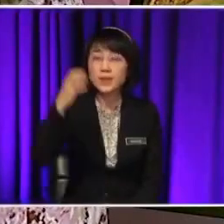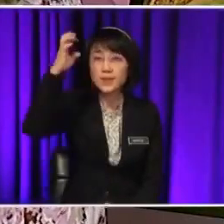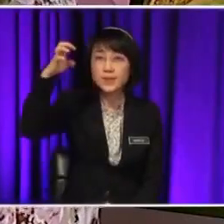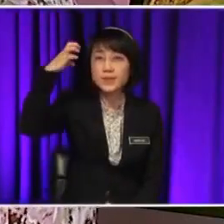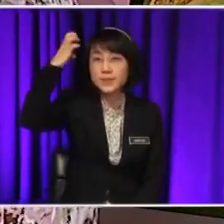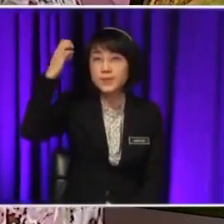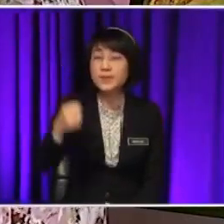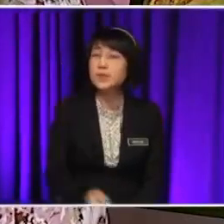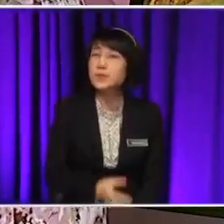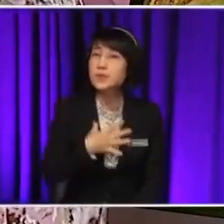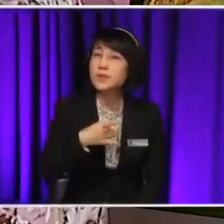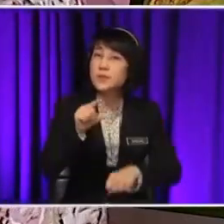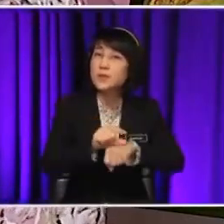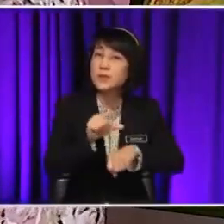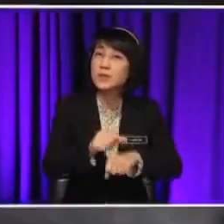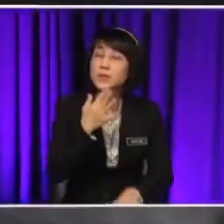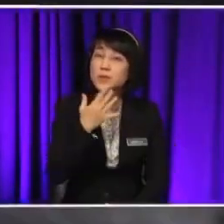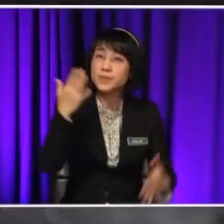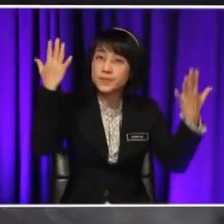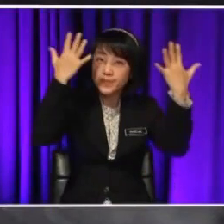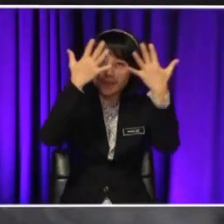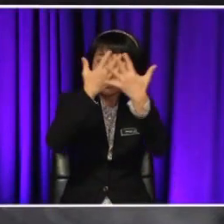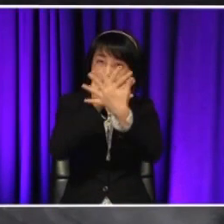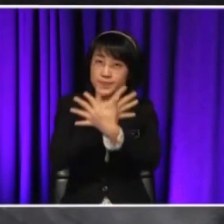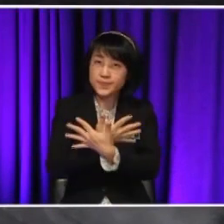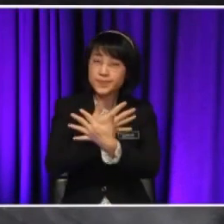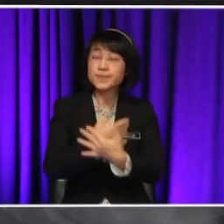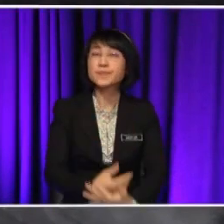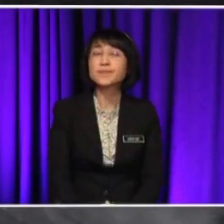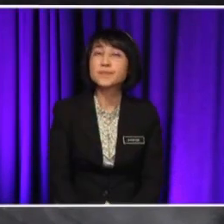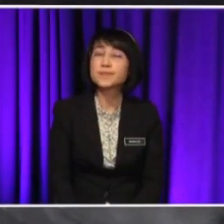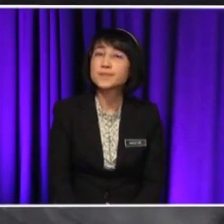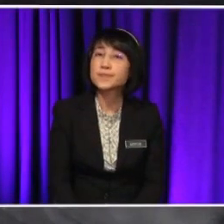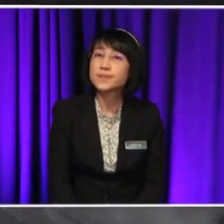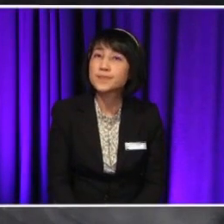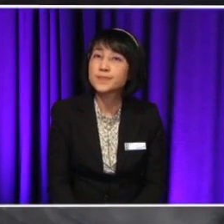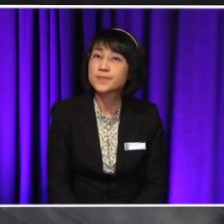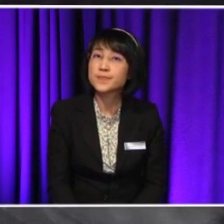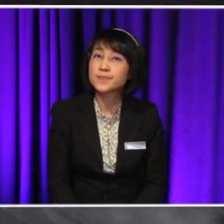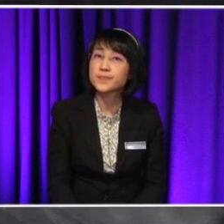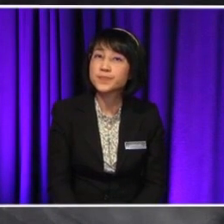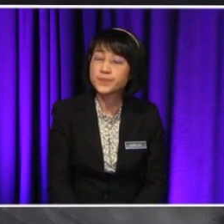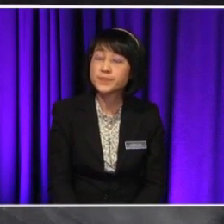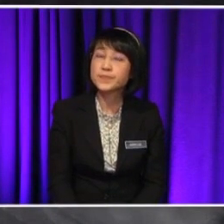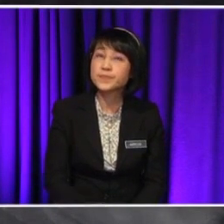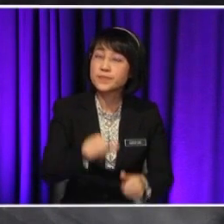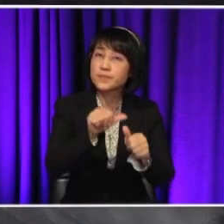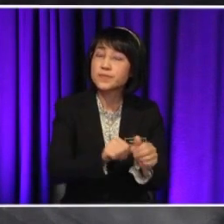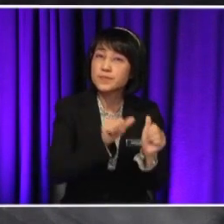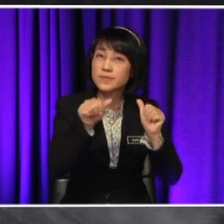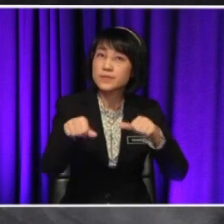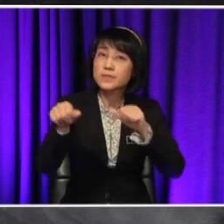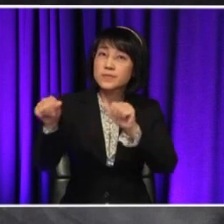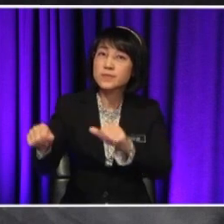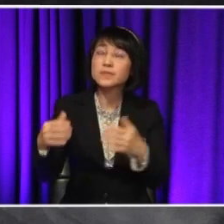dia suka menggunakan warna kusam, suram dan kelam. Okey, maksud nampak kat sini. Setiap aliran ni tadi